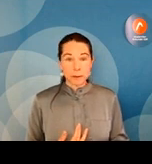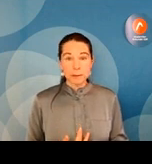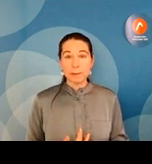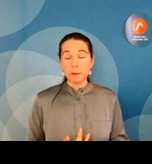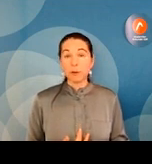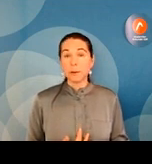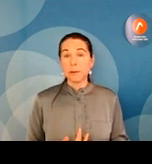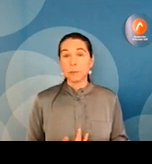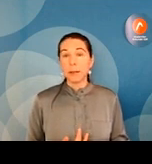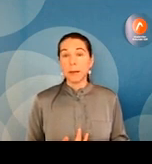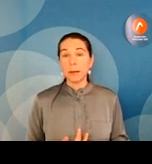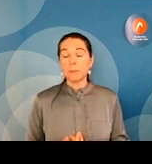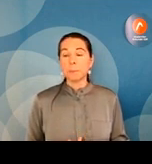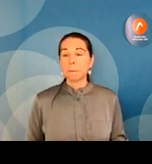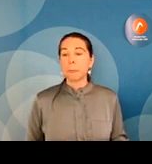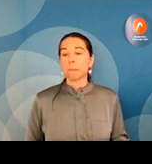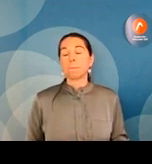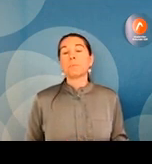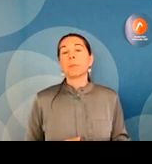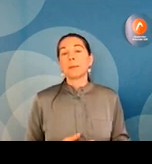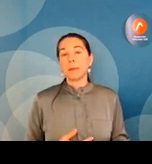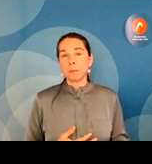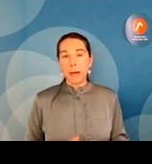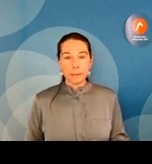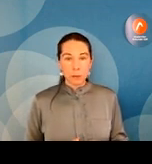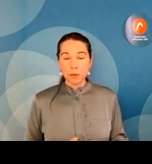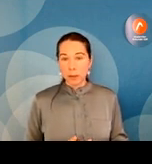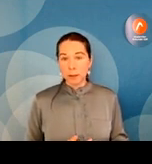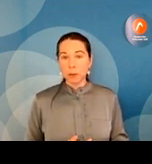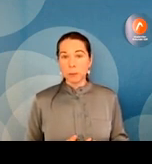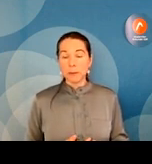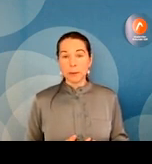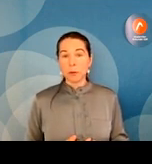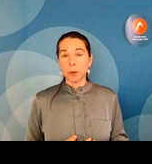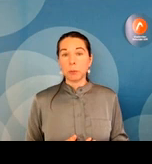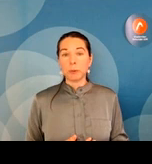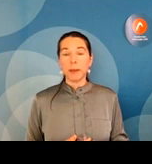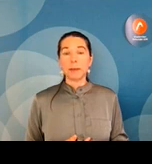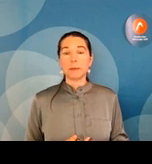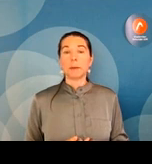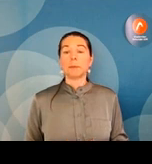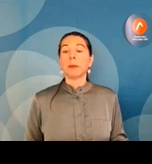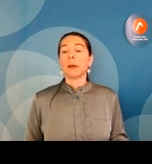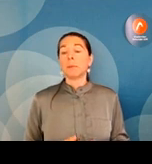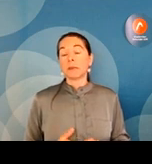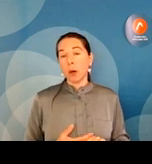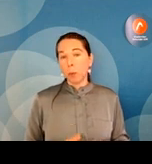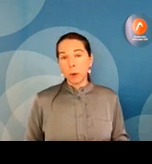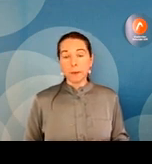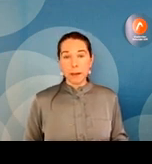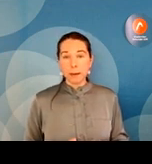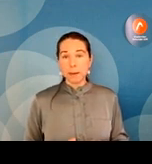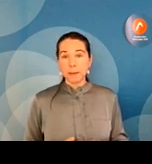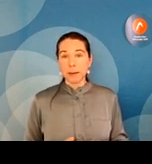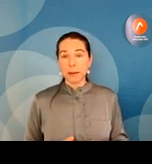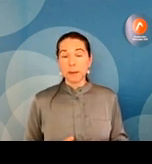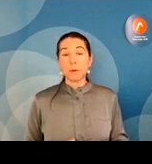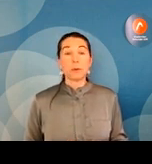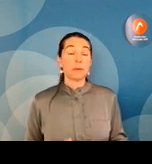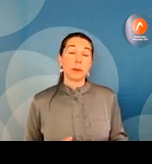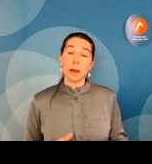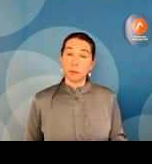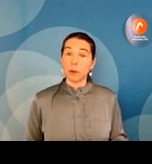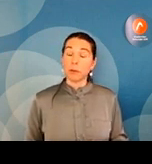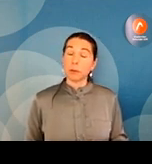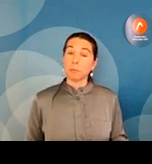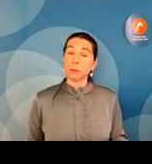undersöka, finns det risker för diskriminering? Sen ska man analysera de riskerna som man upptäckt. Man ska åtgärda riskerna